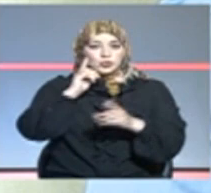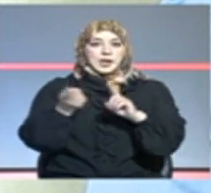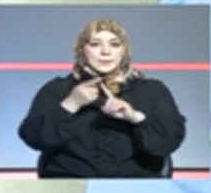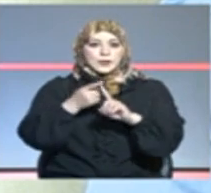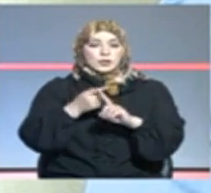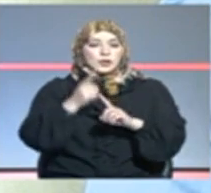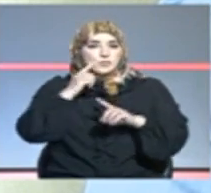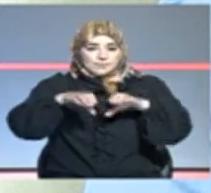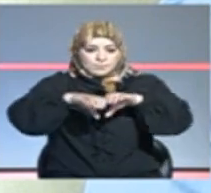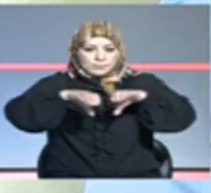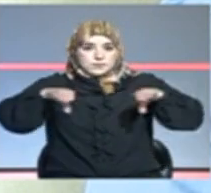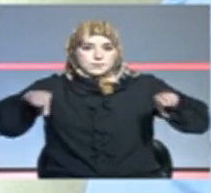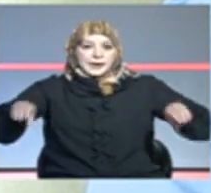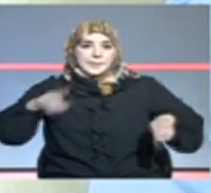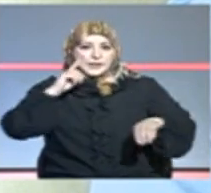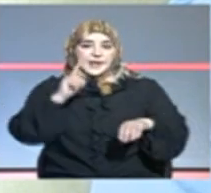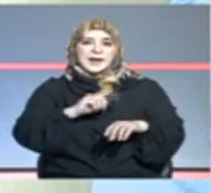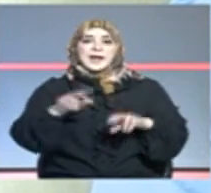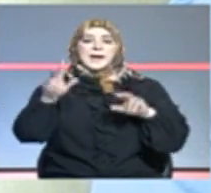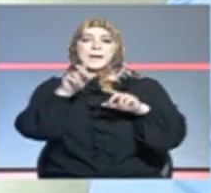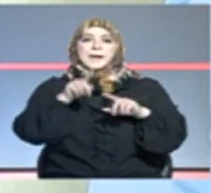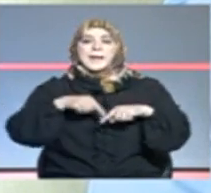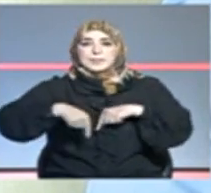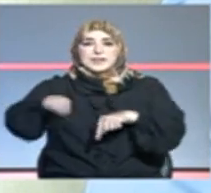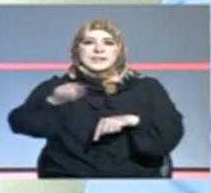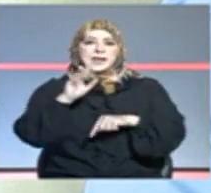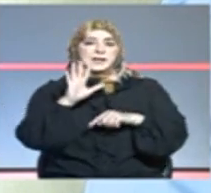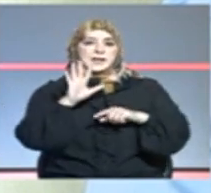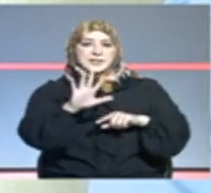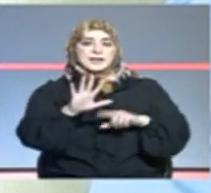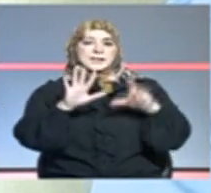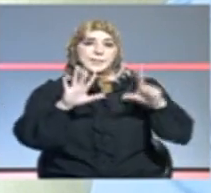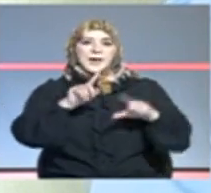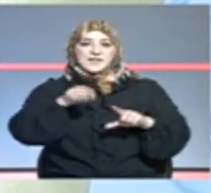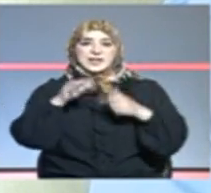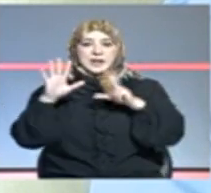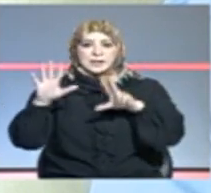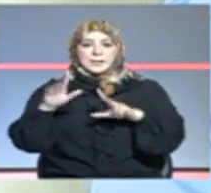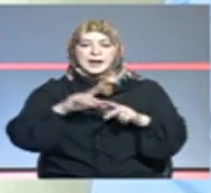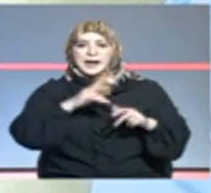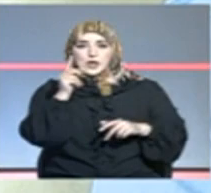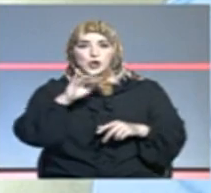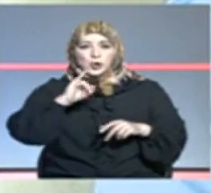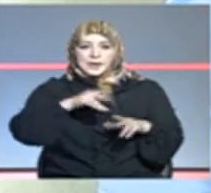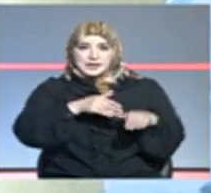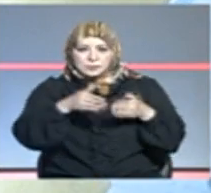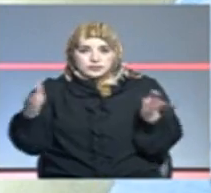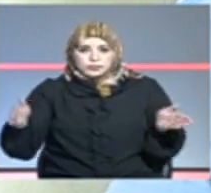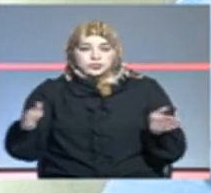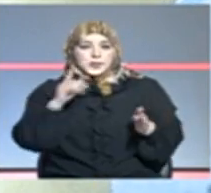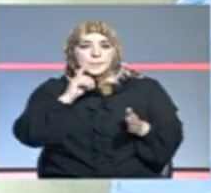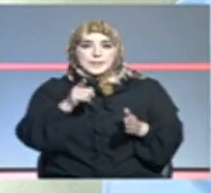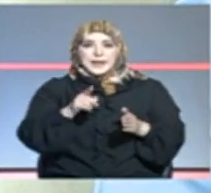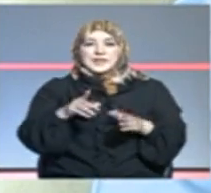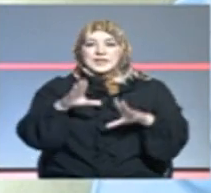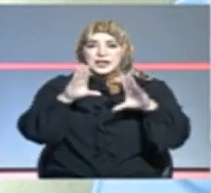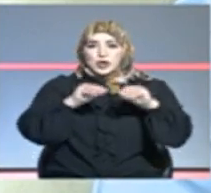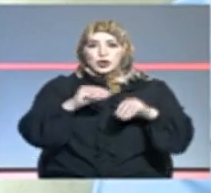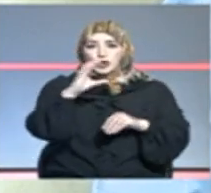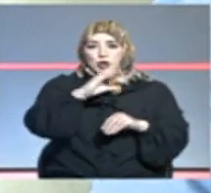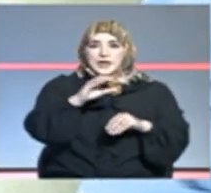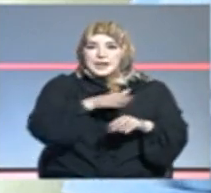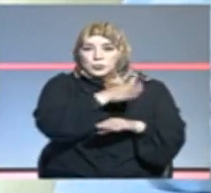2000 مليمتر على امتداد 8.7 كيلومتر من محطة تطهير شطرانة إلى